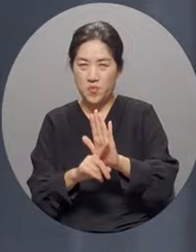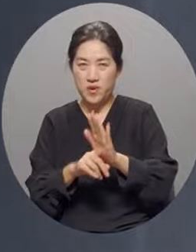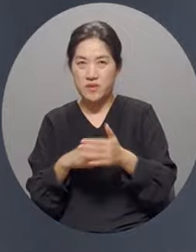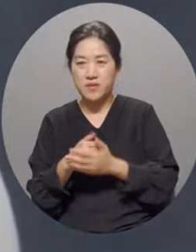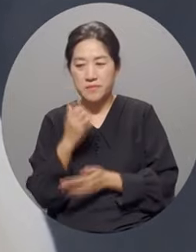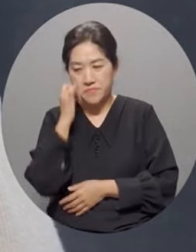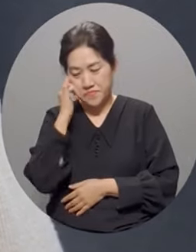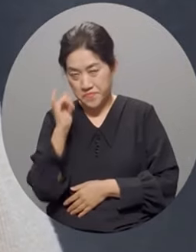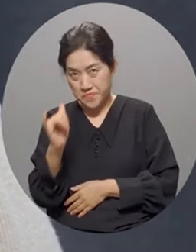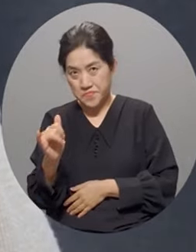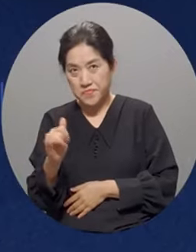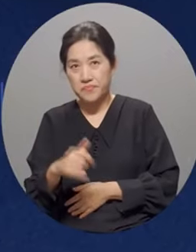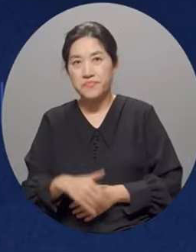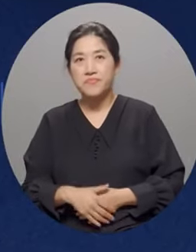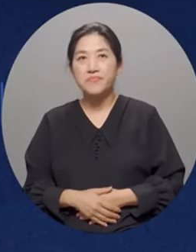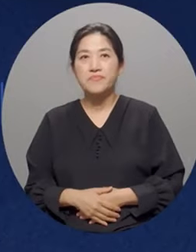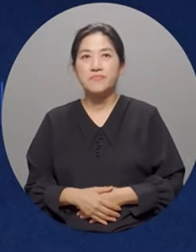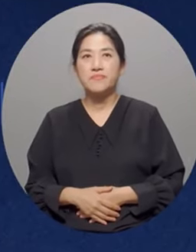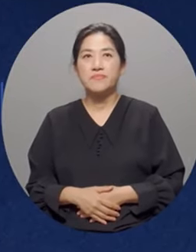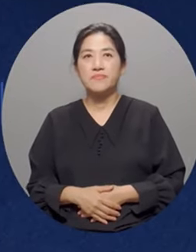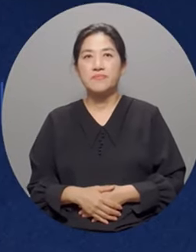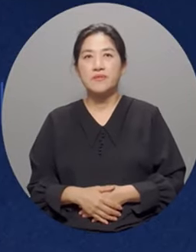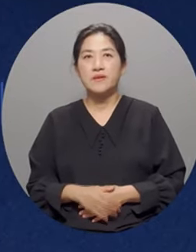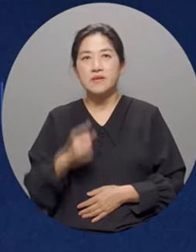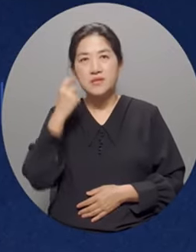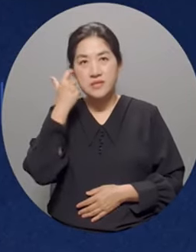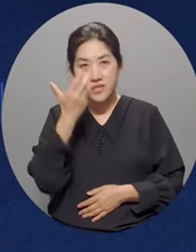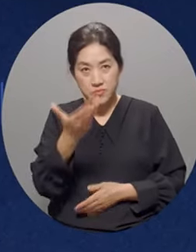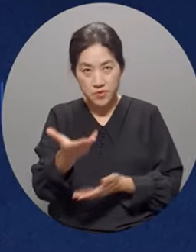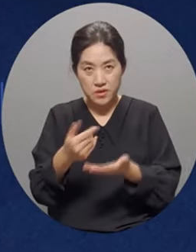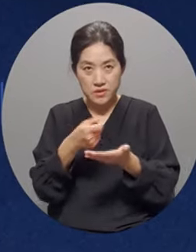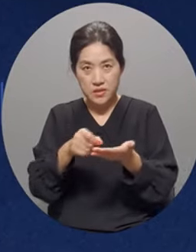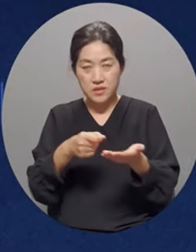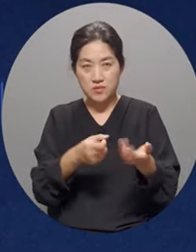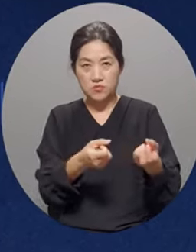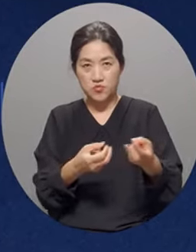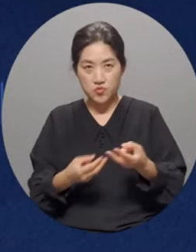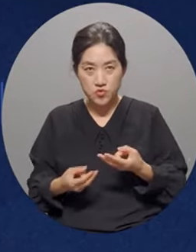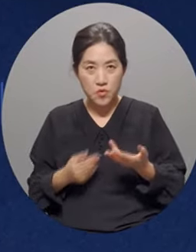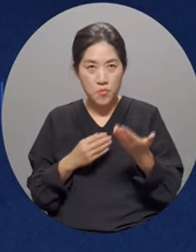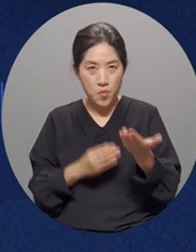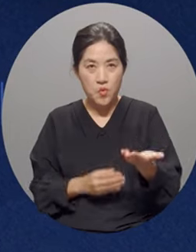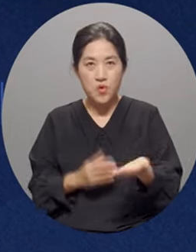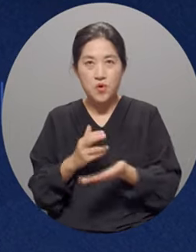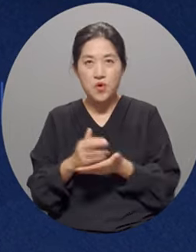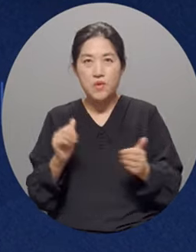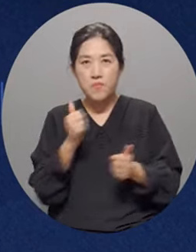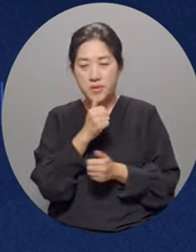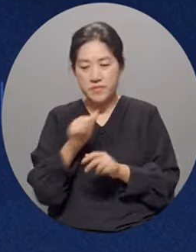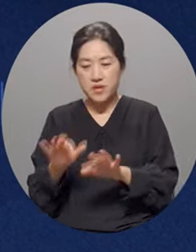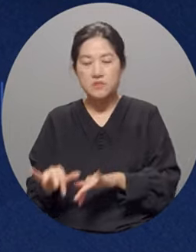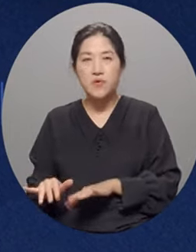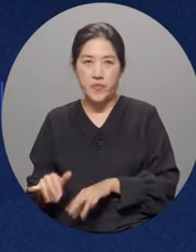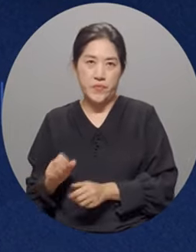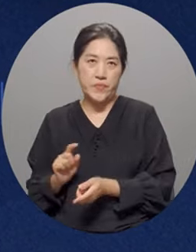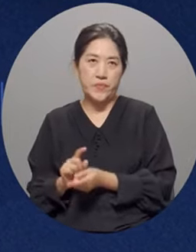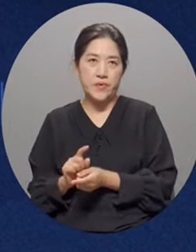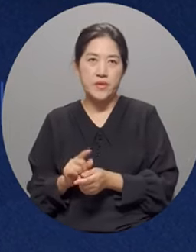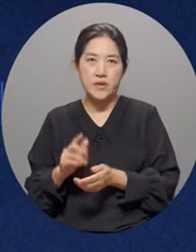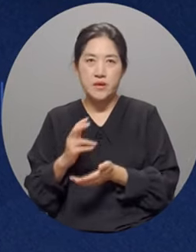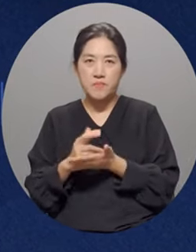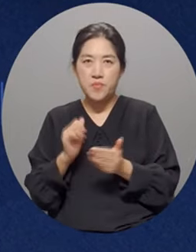연락해 봤습니다 질문 사항 보내드리면 그거 작성해서 회심 주시면 그거 보시고 변호사님이 작성하세요 변호